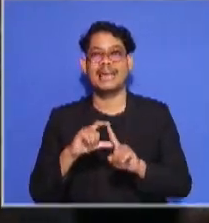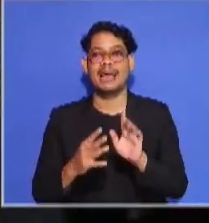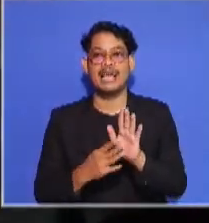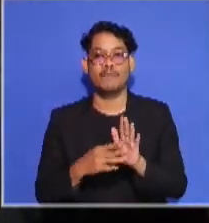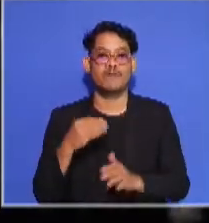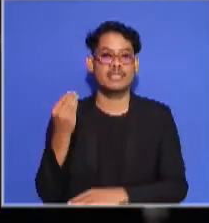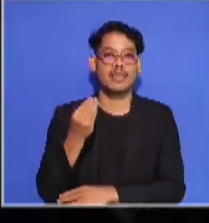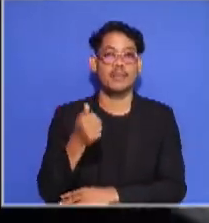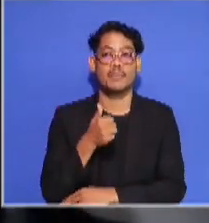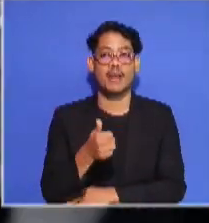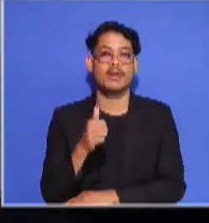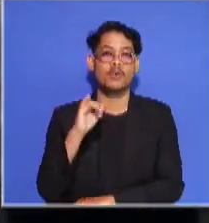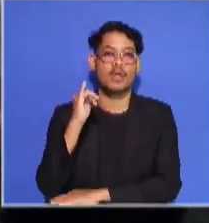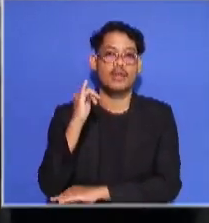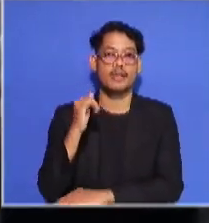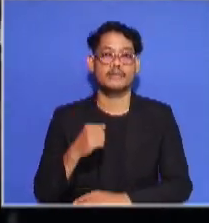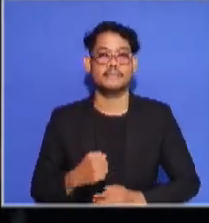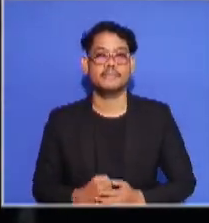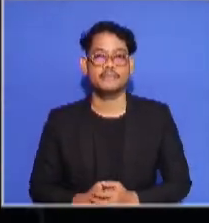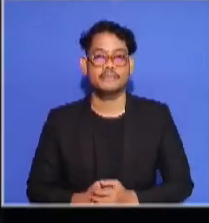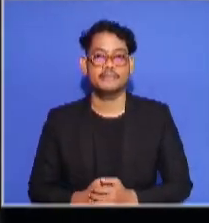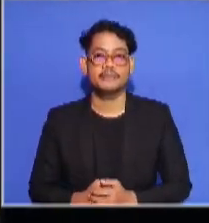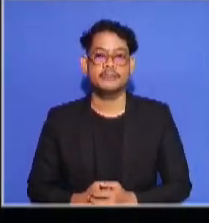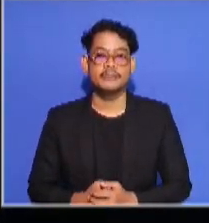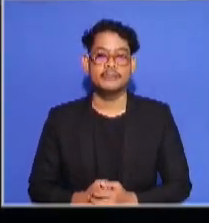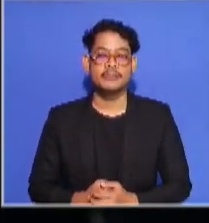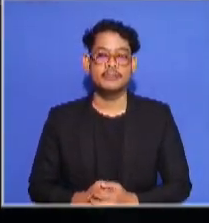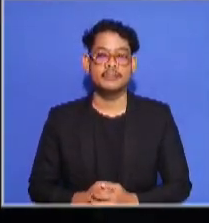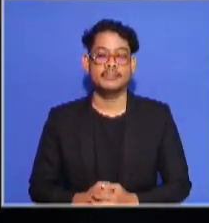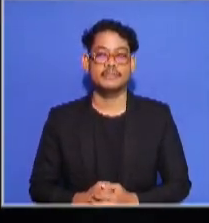DIY. Demikian, Agung Nugroho dan Arif Heriawan melaporkan.